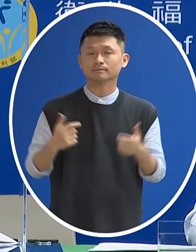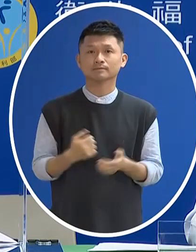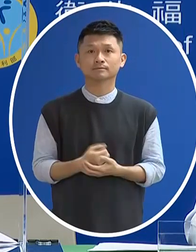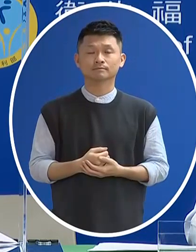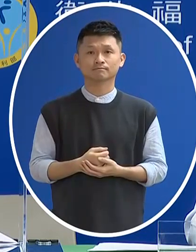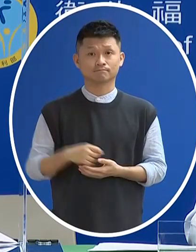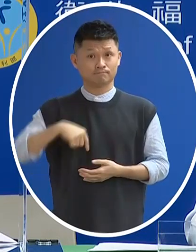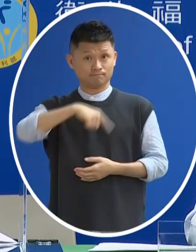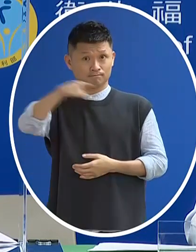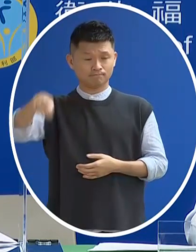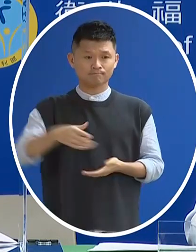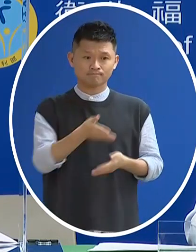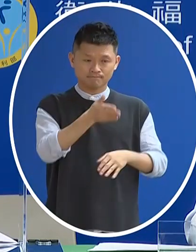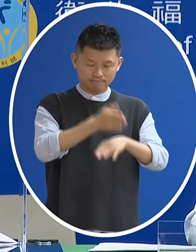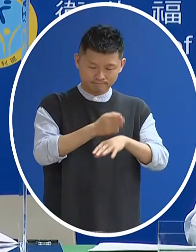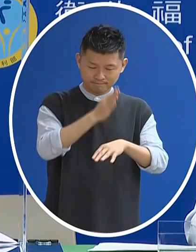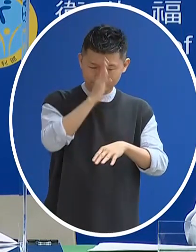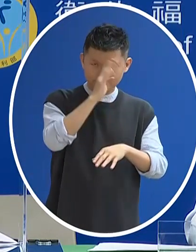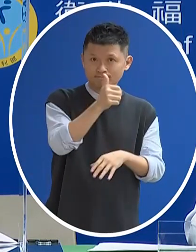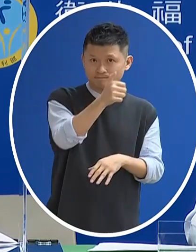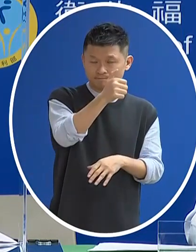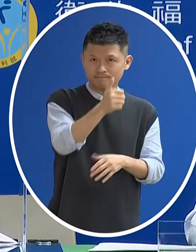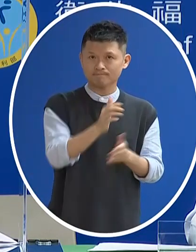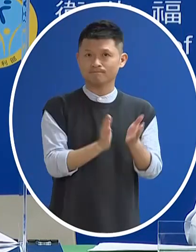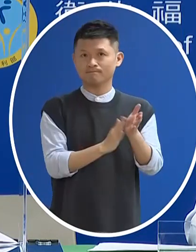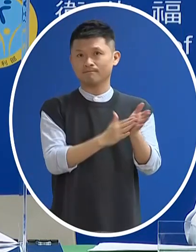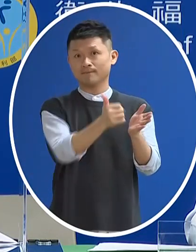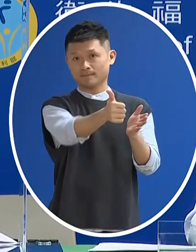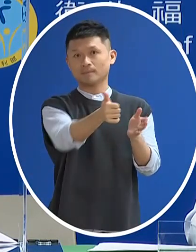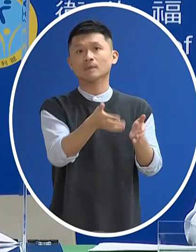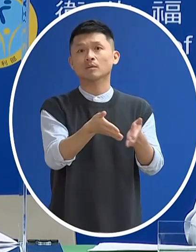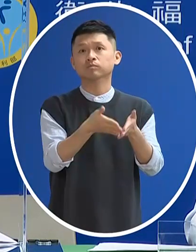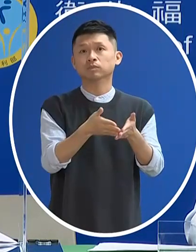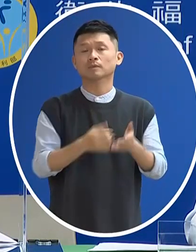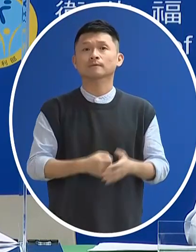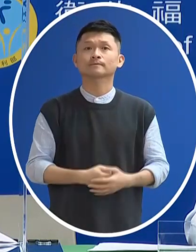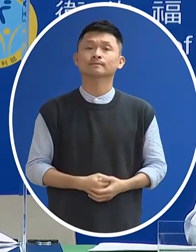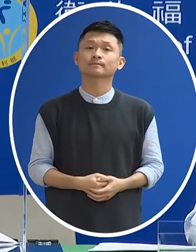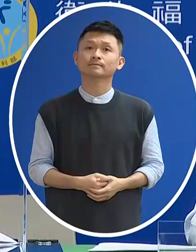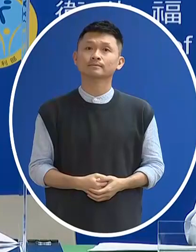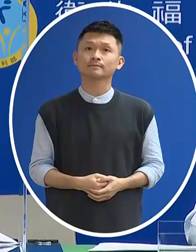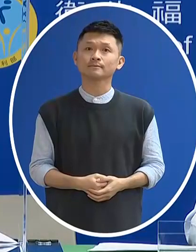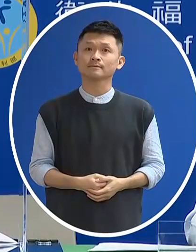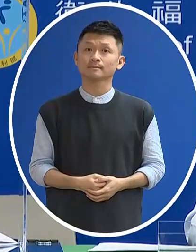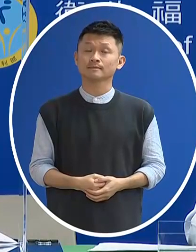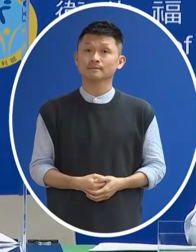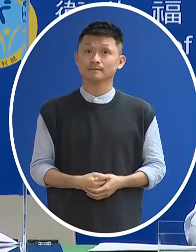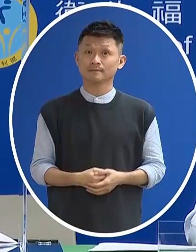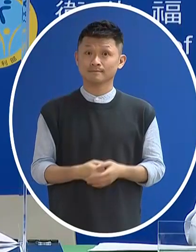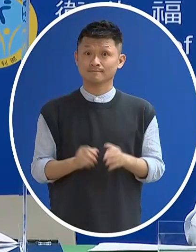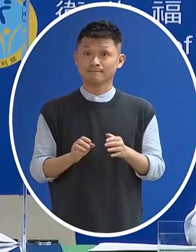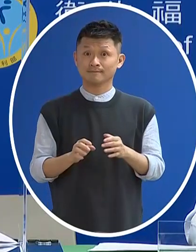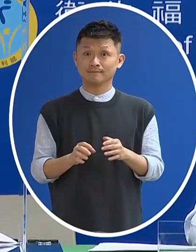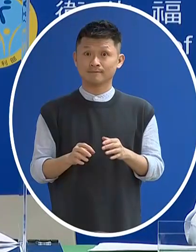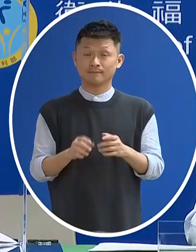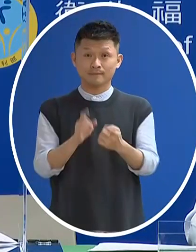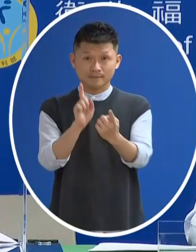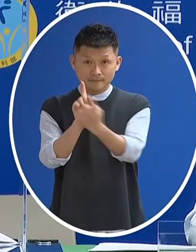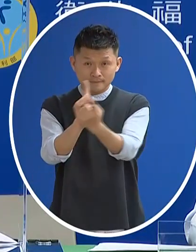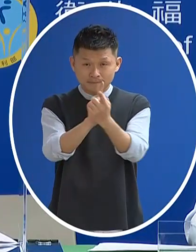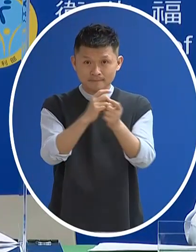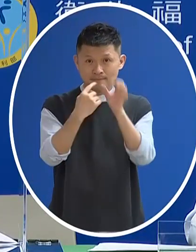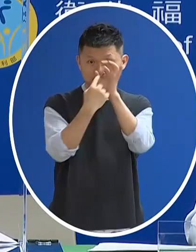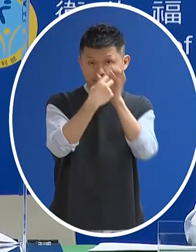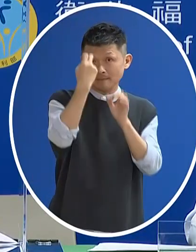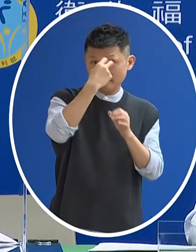都应该给予最大的感谢以及最高的肯定。不论是在前端的筛检到确诊